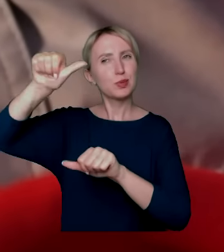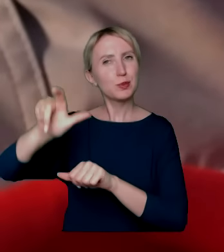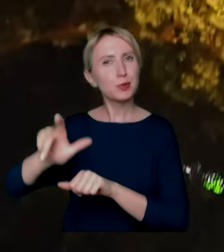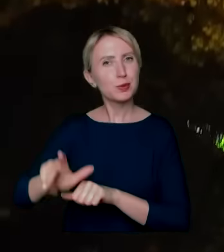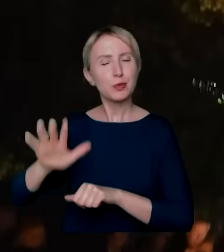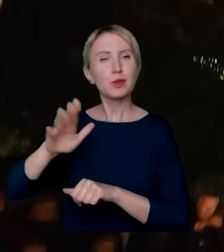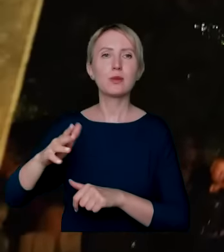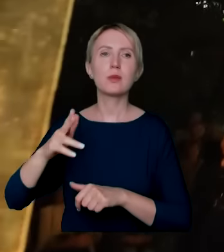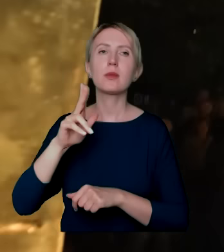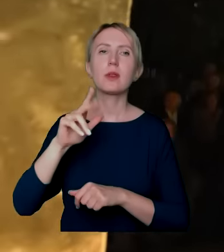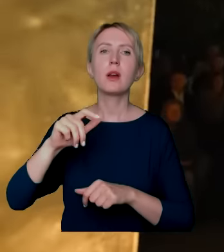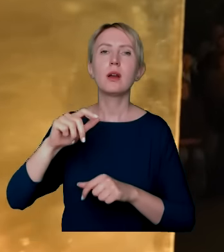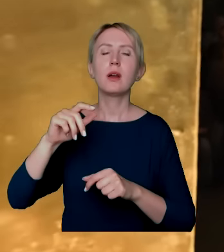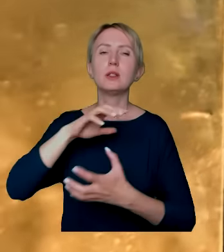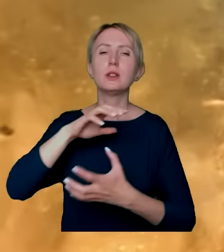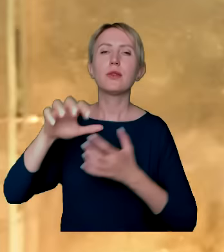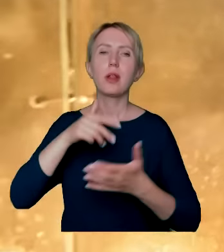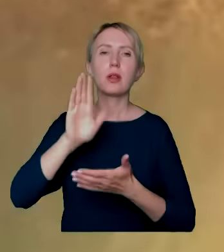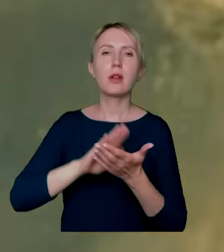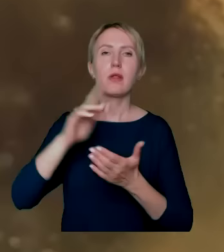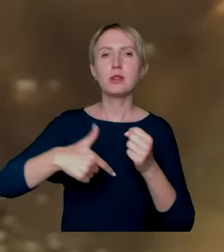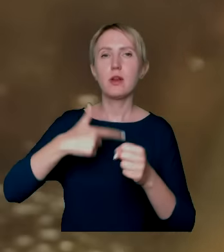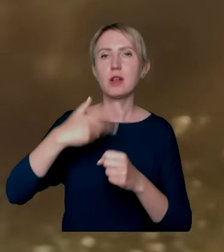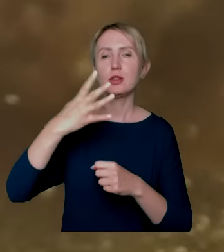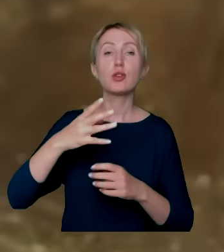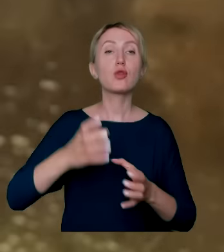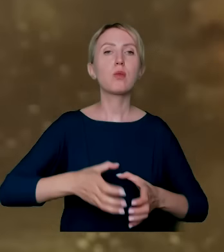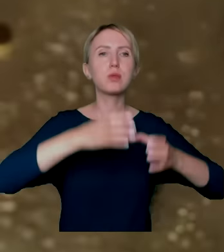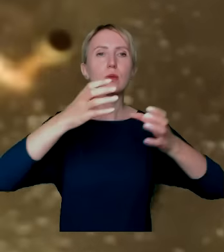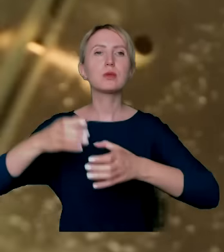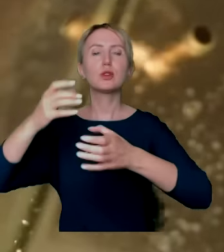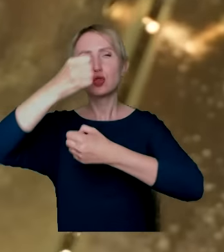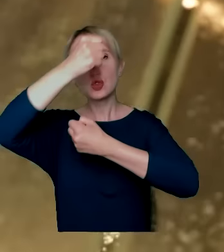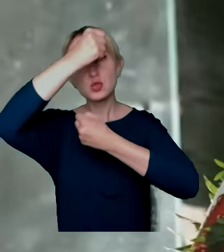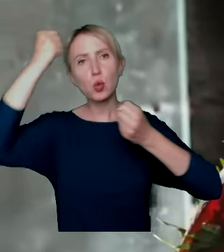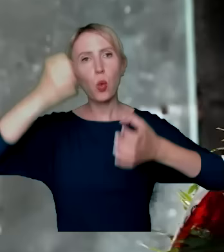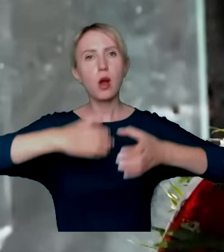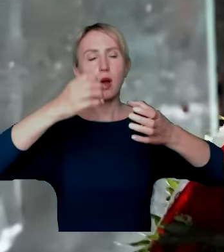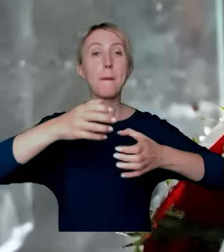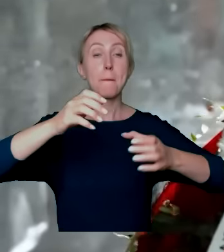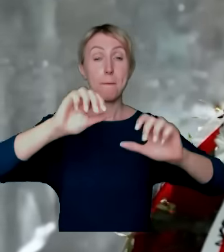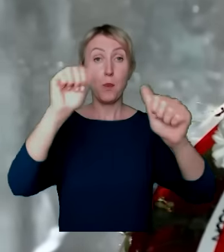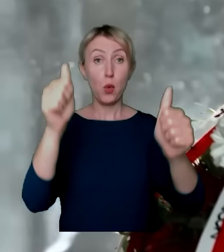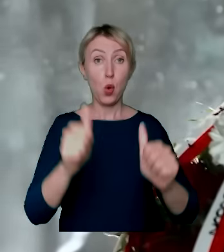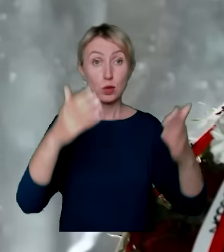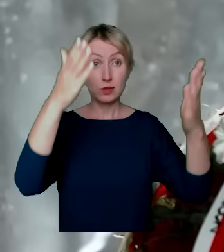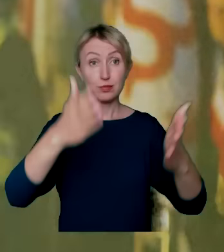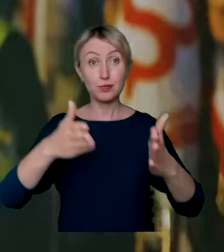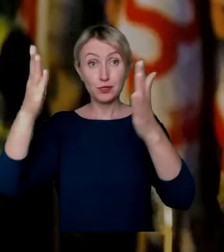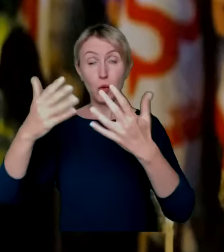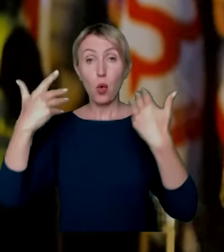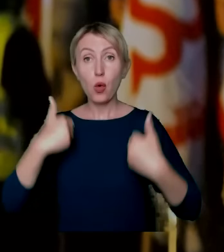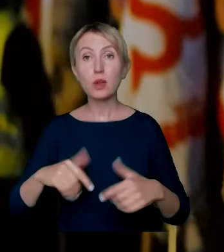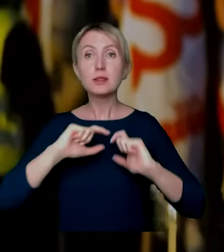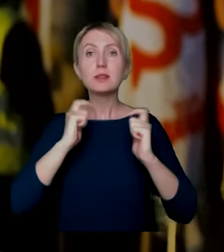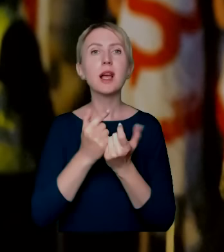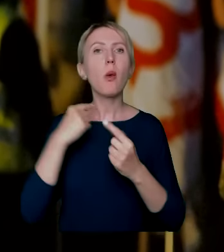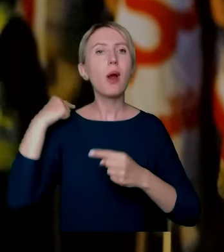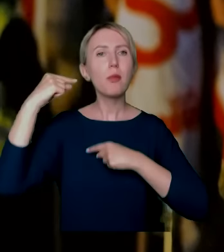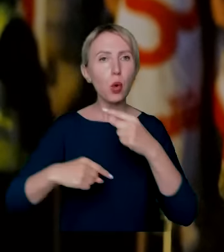Works 2024. Pomnik ma formę 9 odlanych ze szkła postaci i w symboliczny sposób pokazuje sytuację całego pokolenia, które